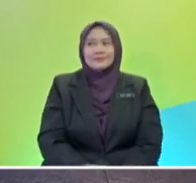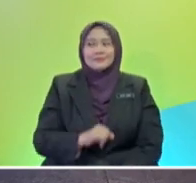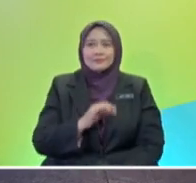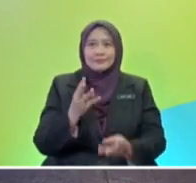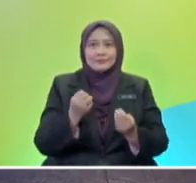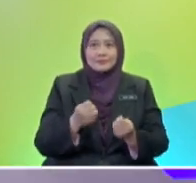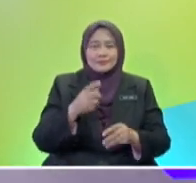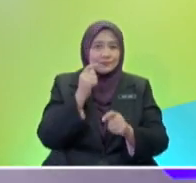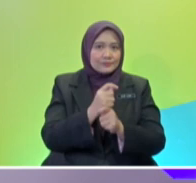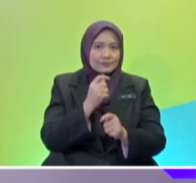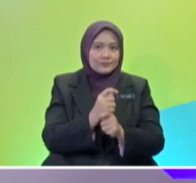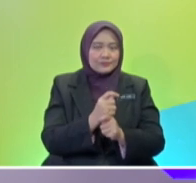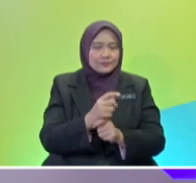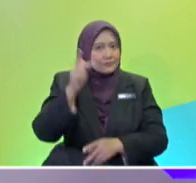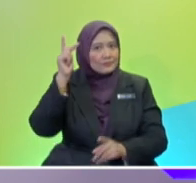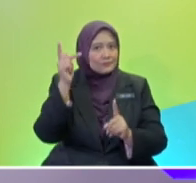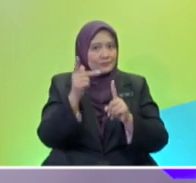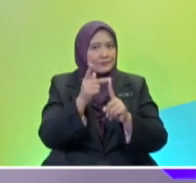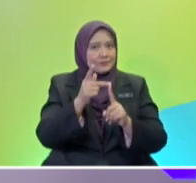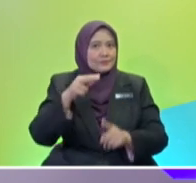lah kepada Nisa